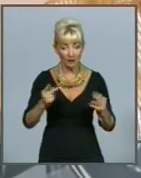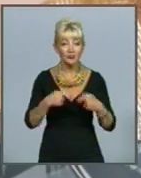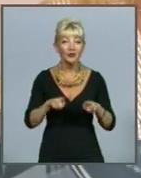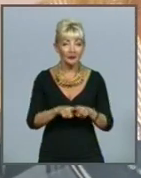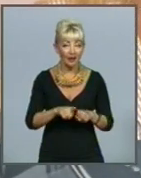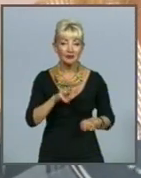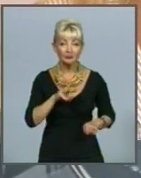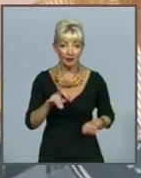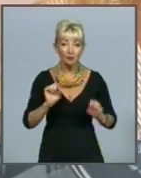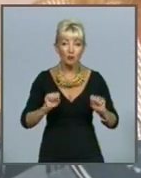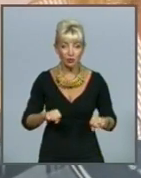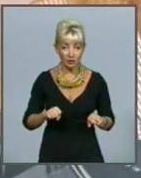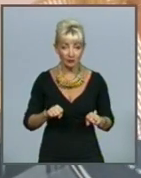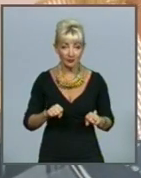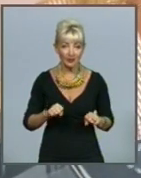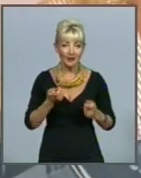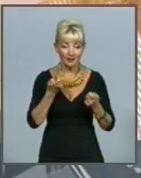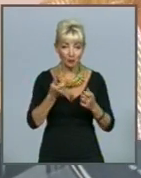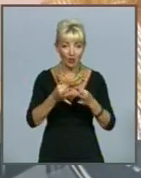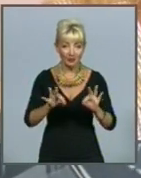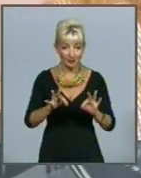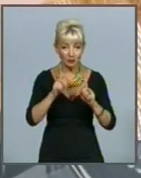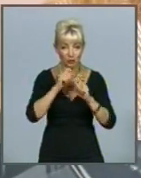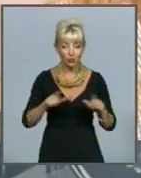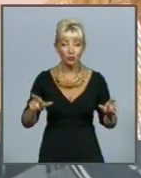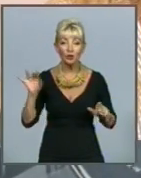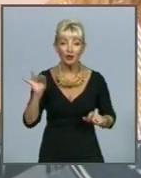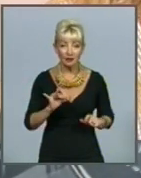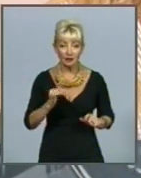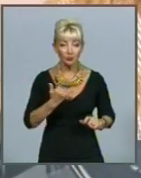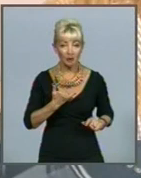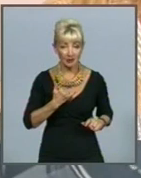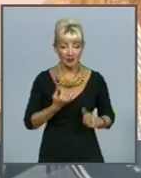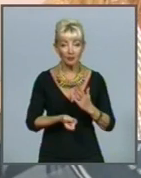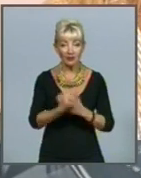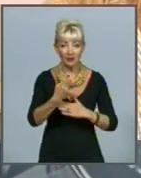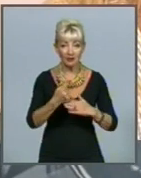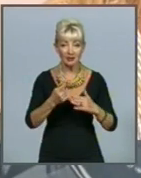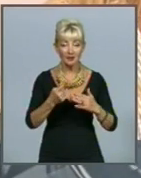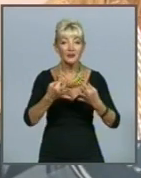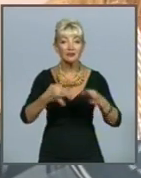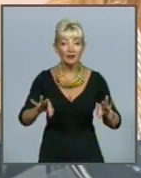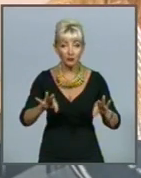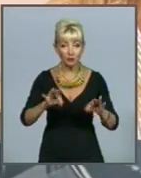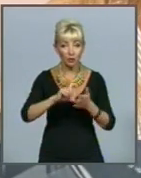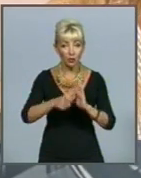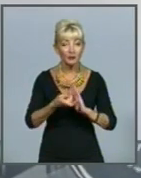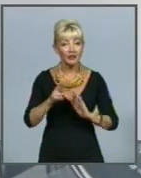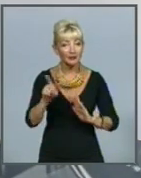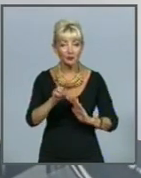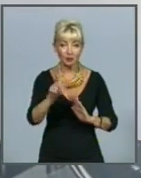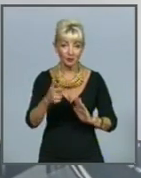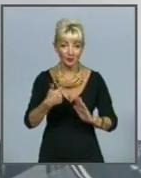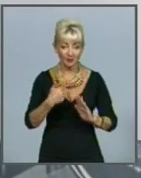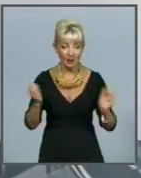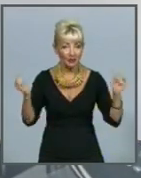можемо розгрузити школу, і у нас з'являються вільні приміщення для того, щоб ми не створювали скупчення дітей.